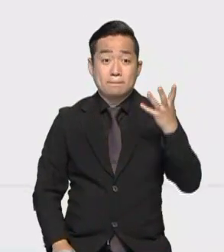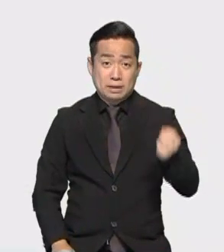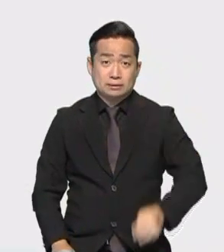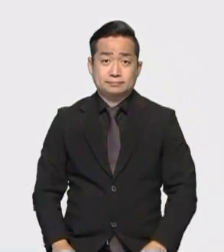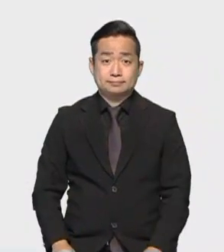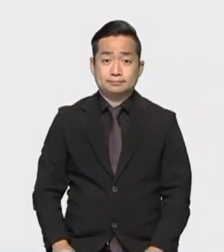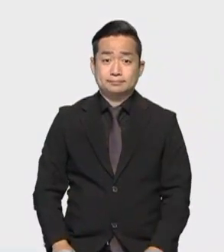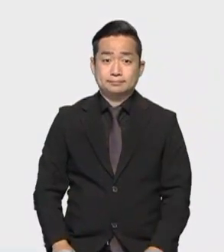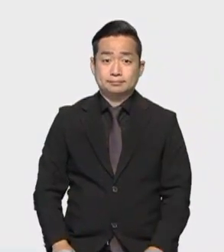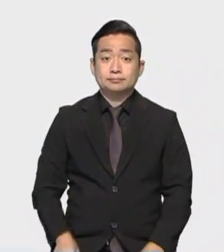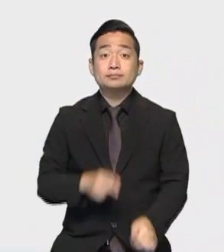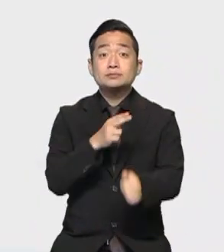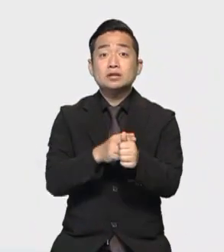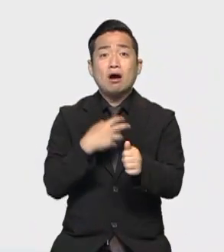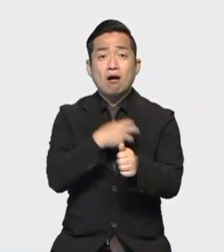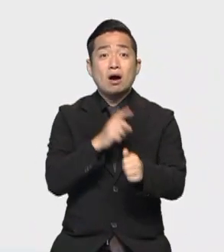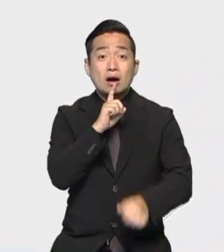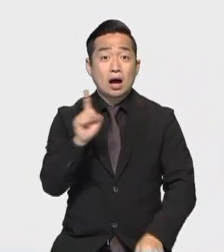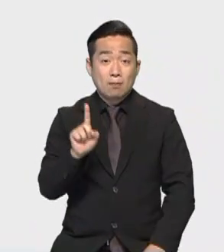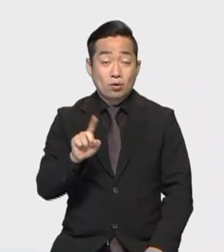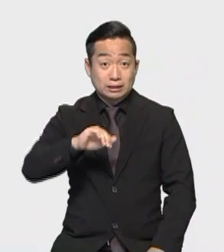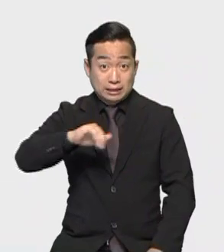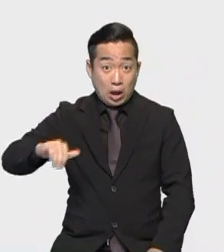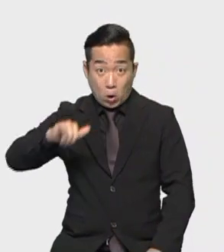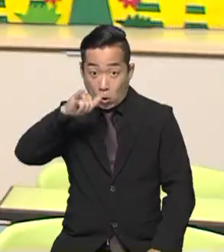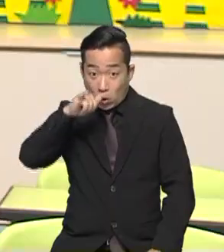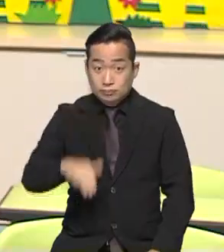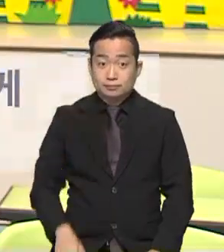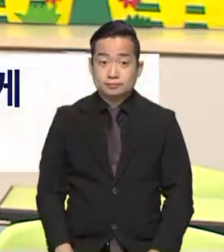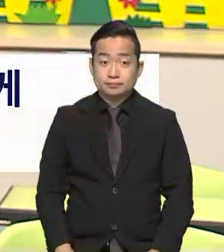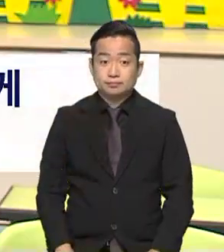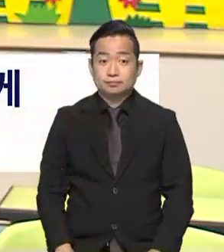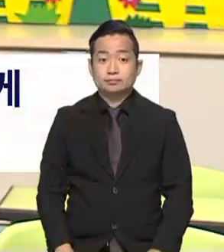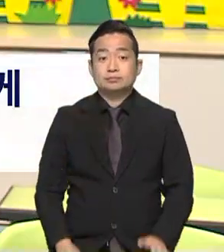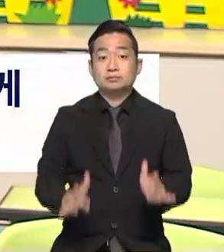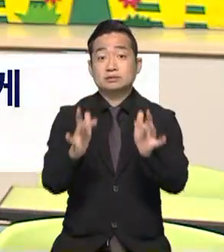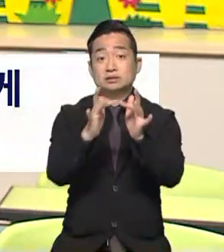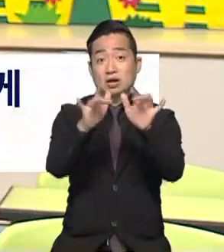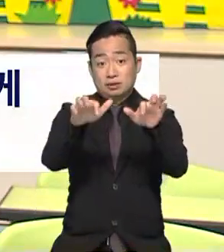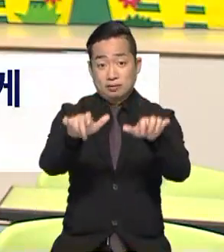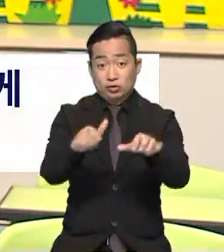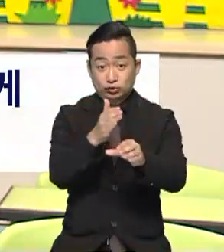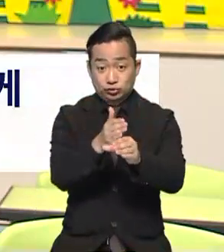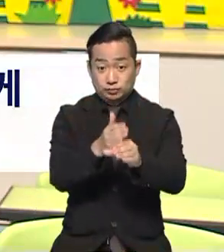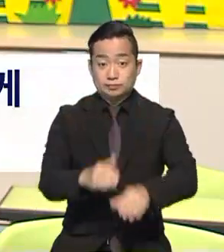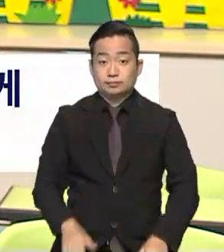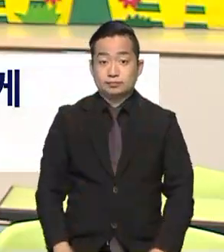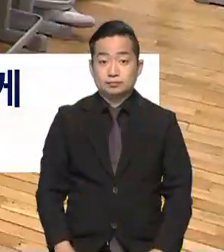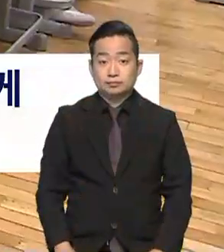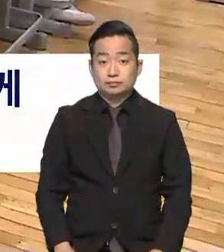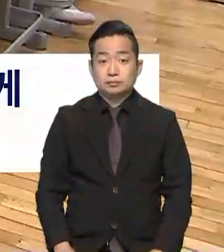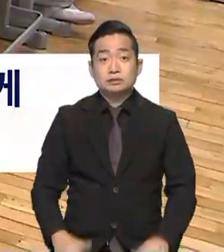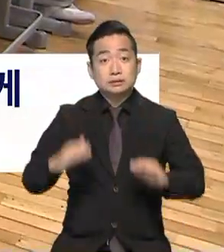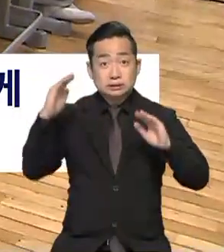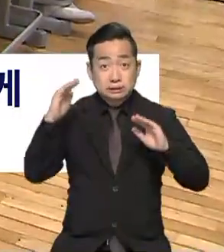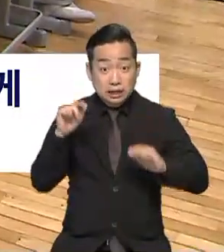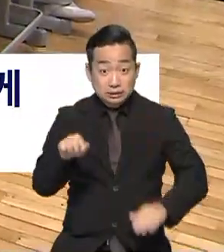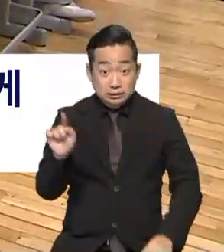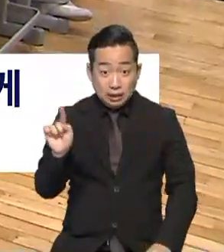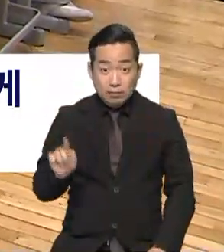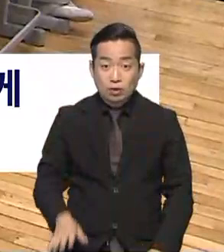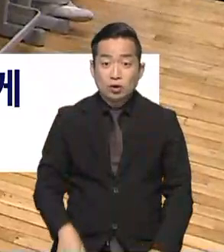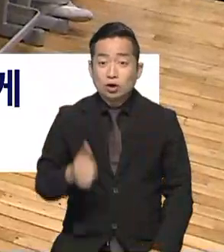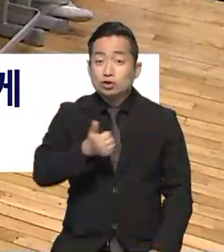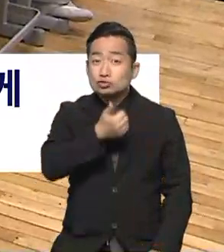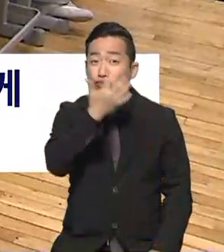적나라합니다. 선생님 걱정거리는 따로 있습니다. 댓글 같은 걸 달고 있는데 이제 아이들이 거기에